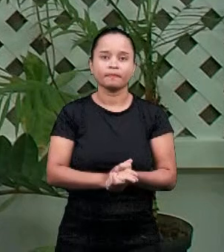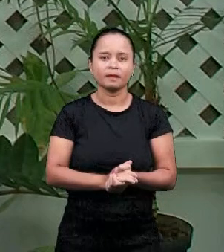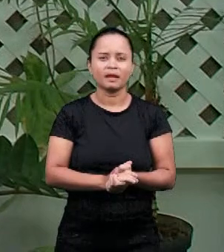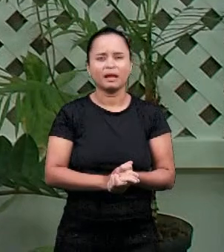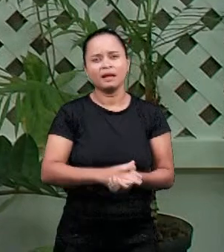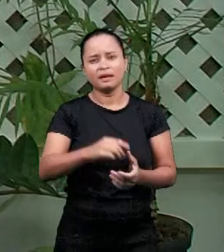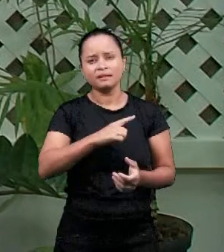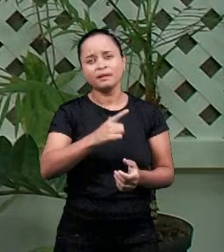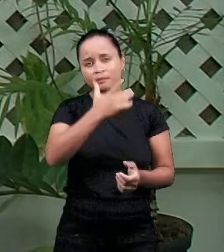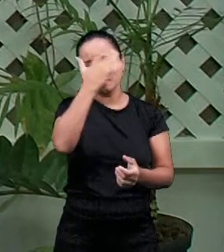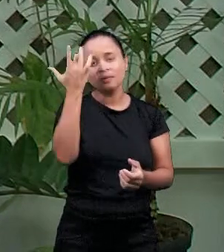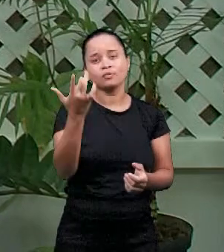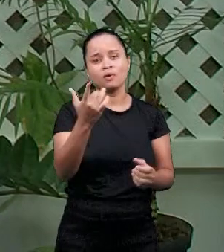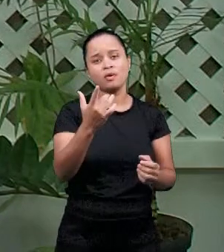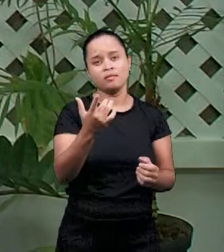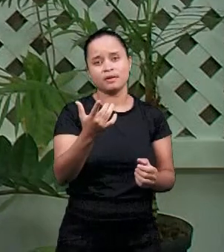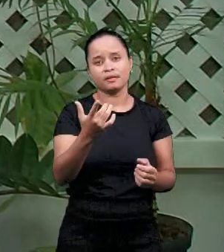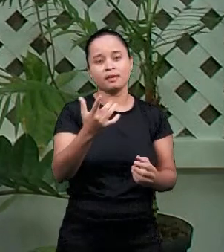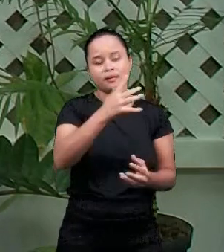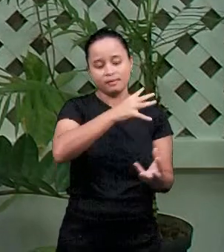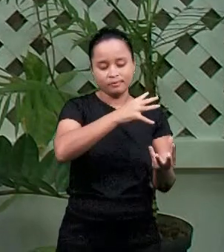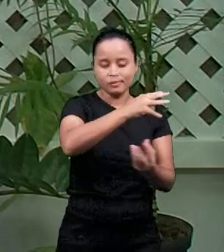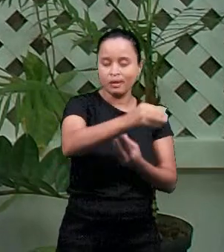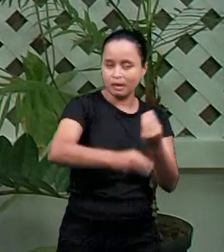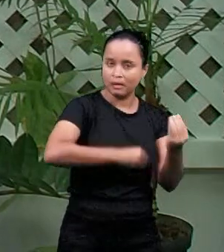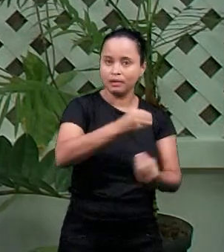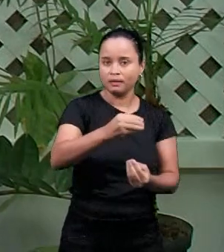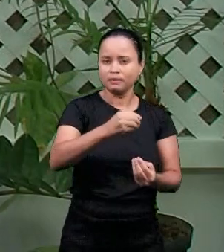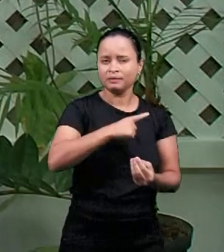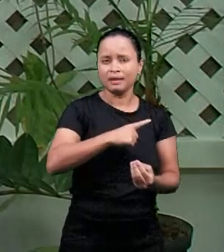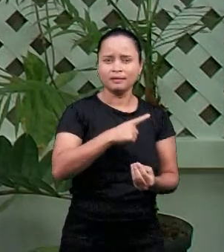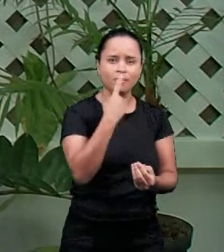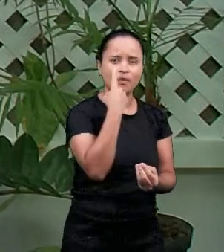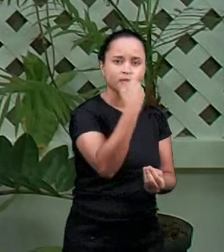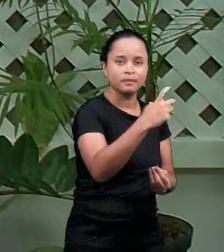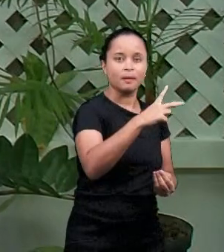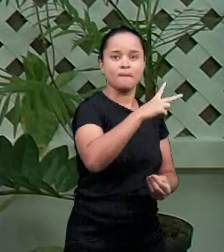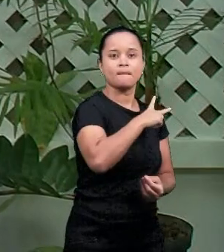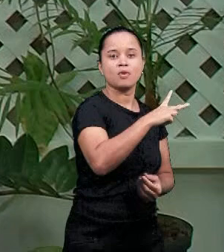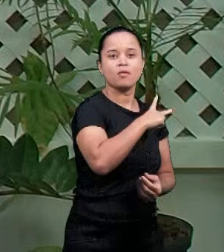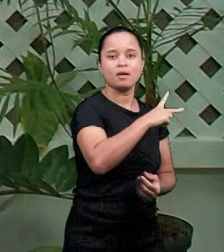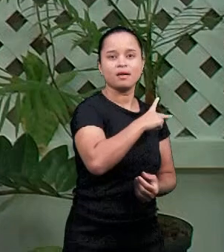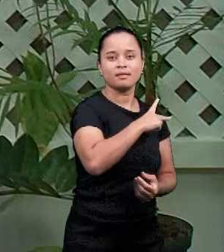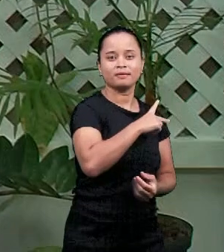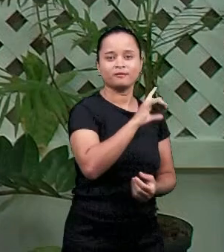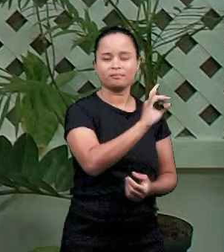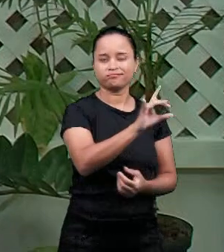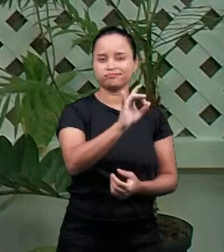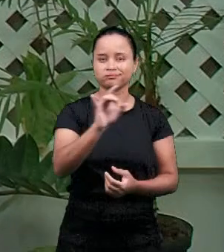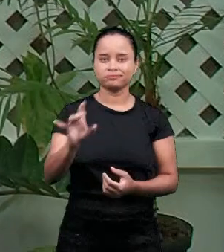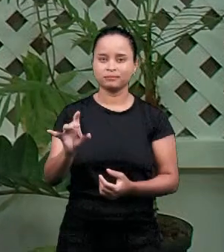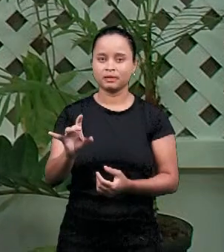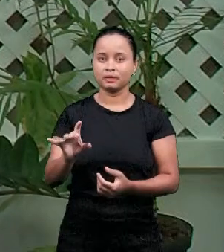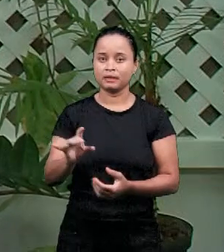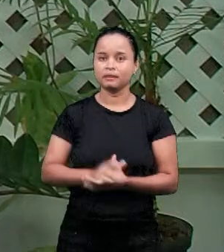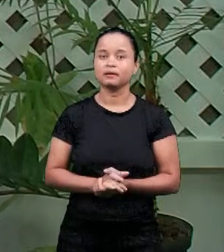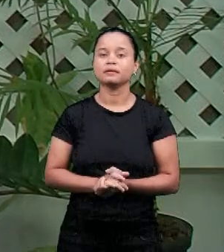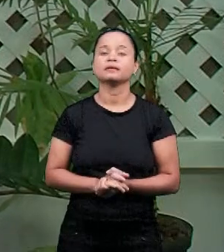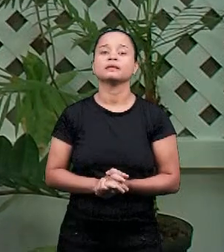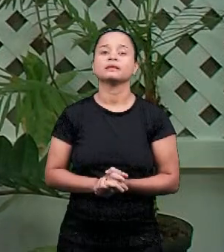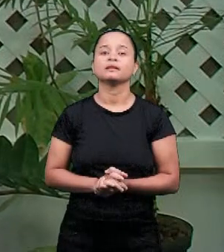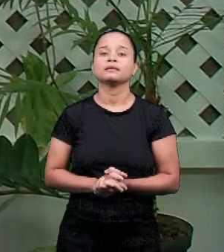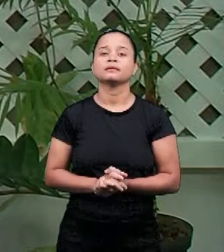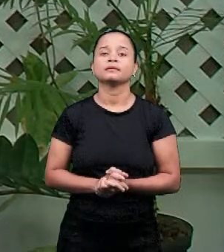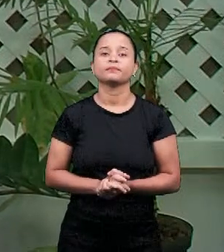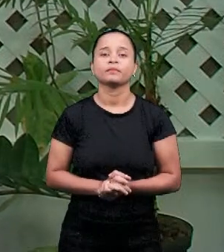tombe un autre. Ce sont des intérêts personnels. Le texte de la parole de Dieu dit en 2 Thessaloniciens